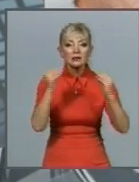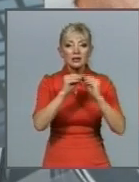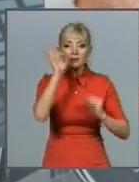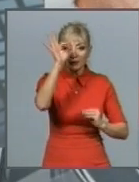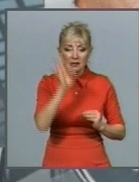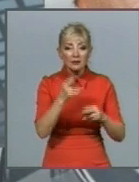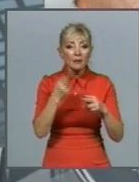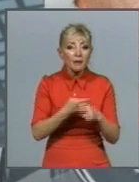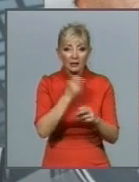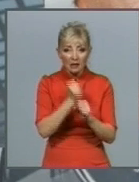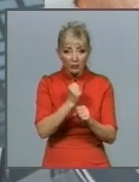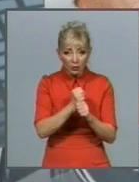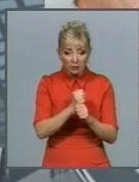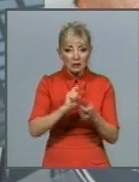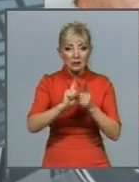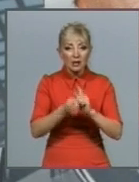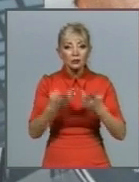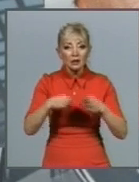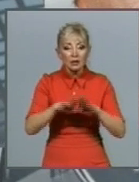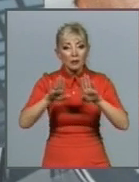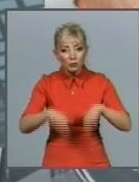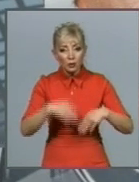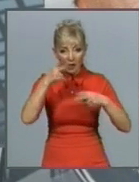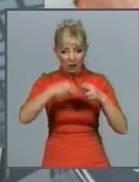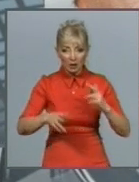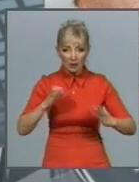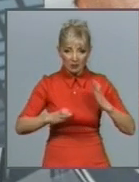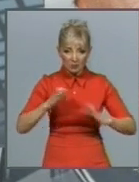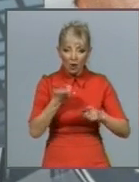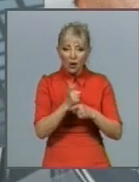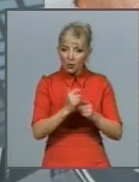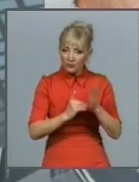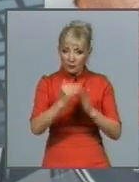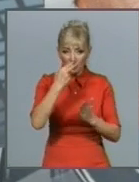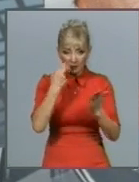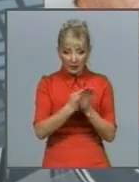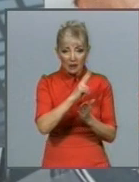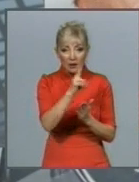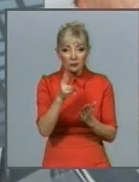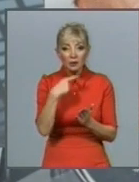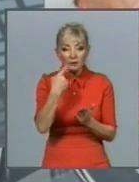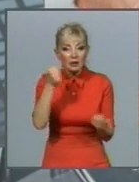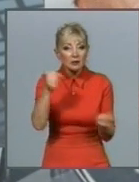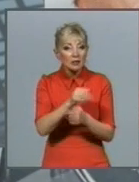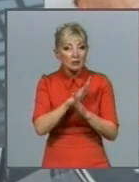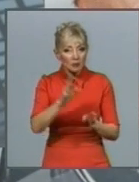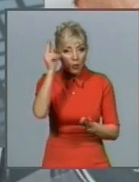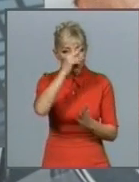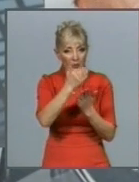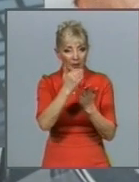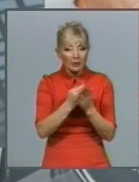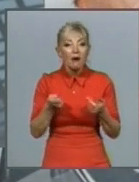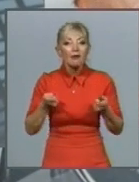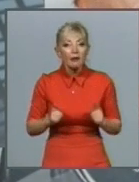10% безробітних стають такими після закінчення вузів. Дуже високий показник, що засвідчує невідповідність навчальних програм